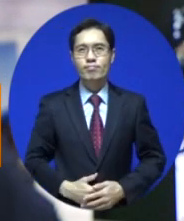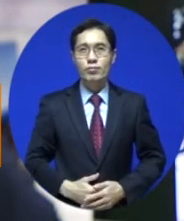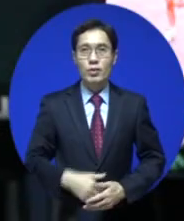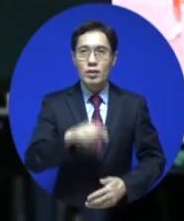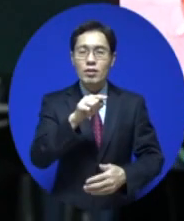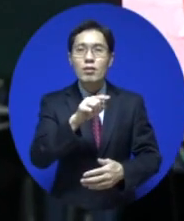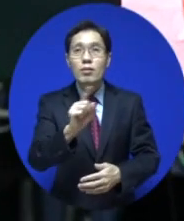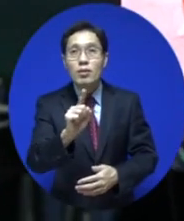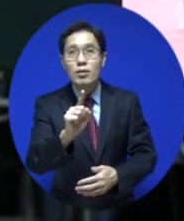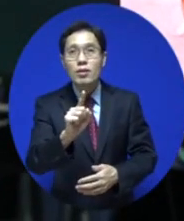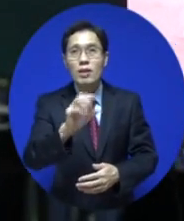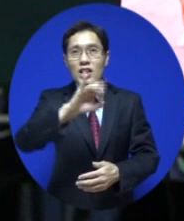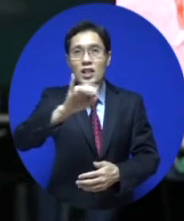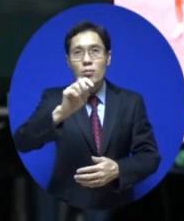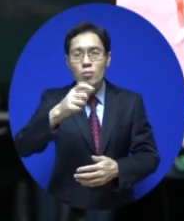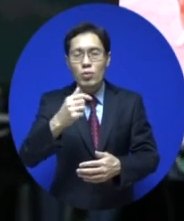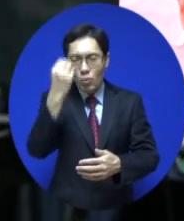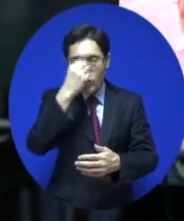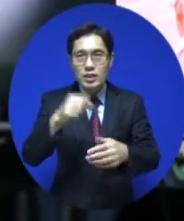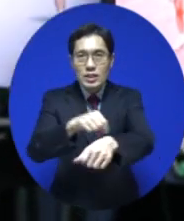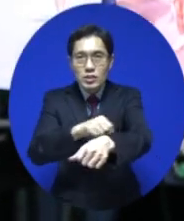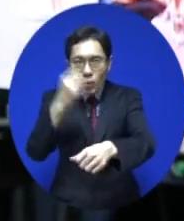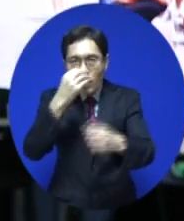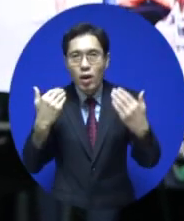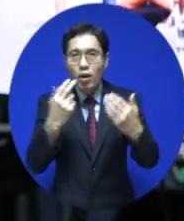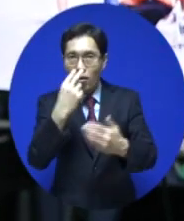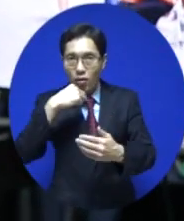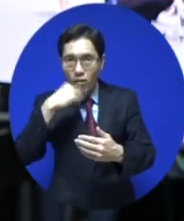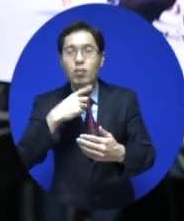되었습니다. 우리 친구는 인문계와 특성화고등학교를 다